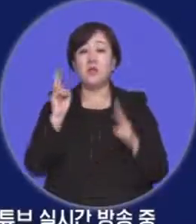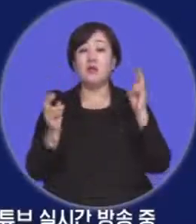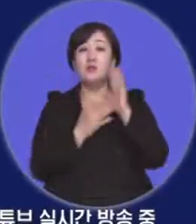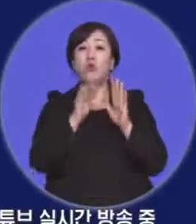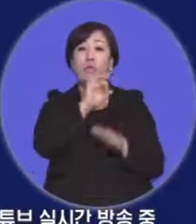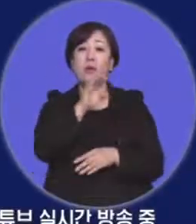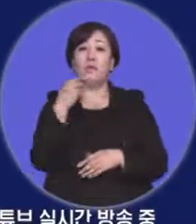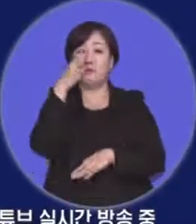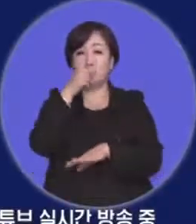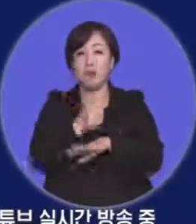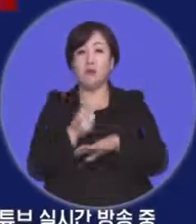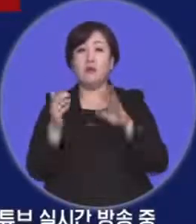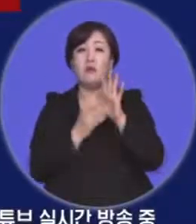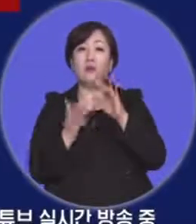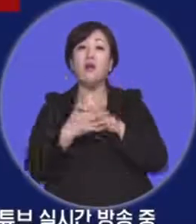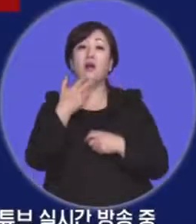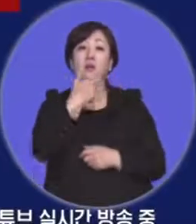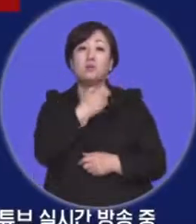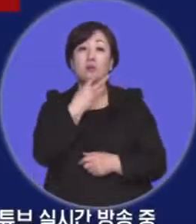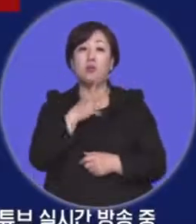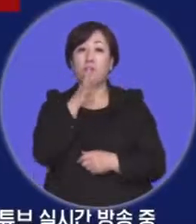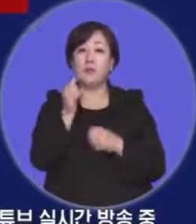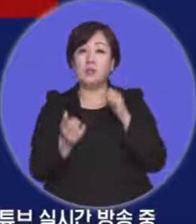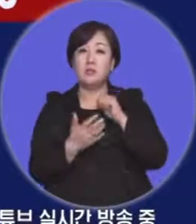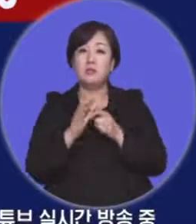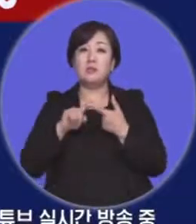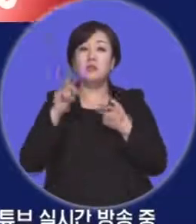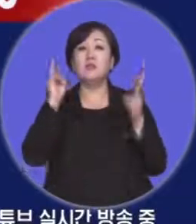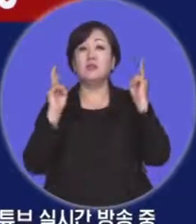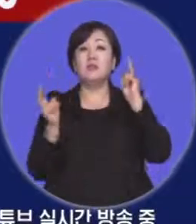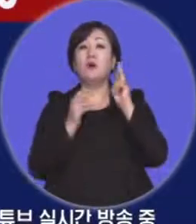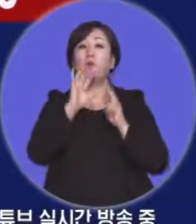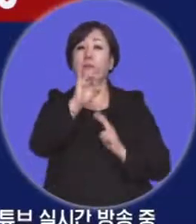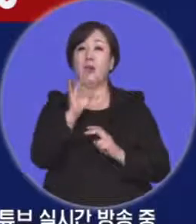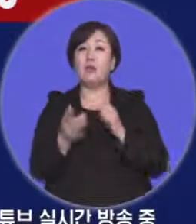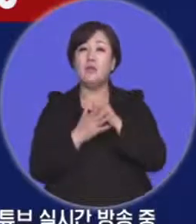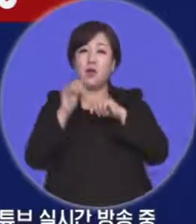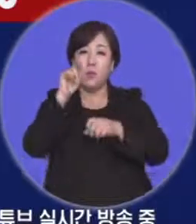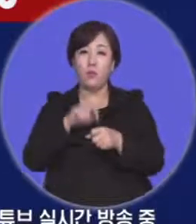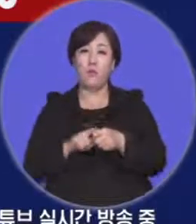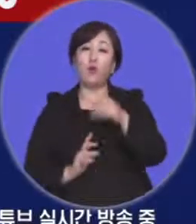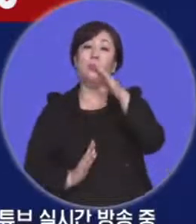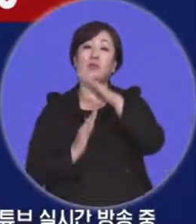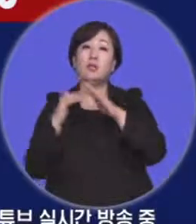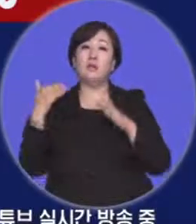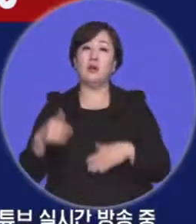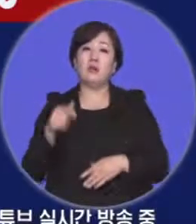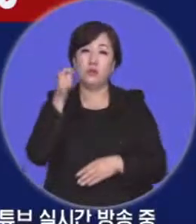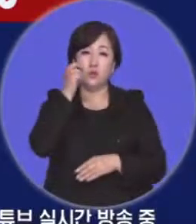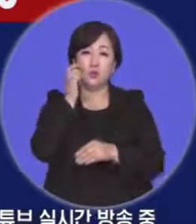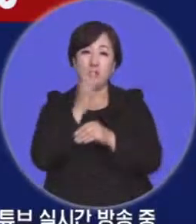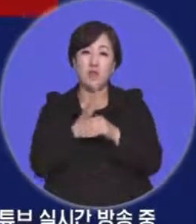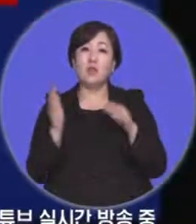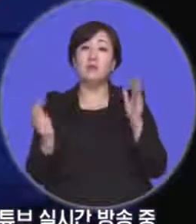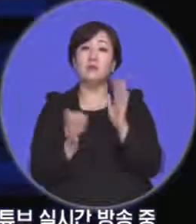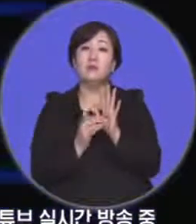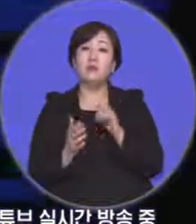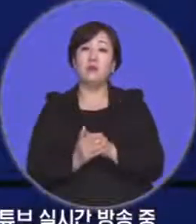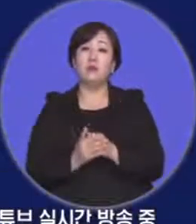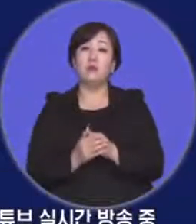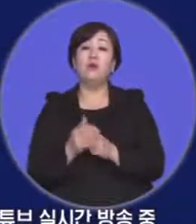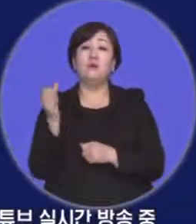대상으로 조사했더니 72%가 넘는 기업이 올해 실적이 목표를 달성하지 못할 것으로 예상했습니다.